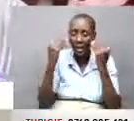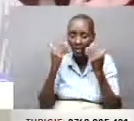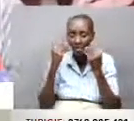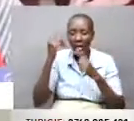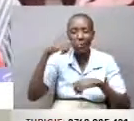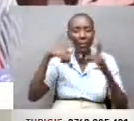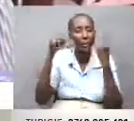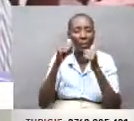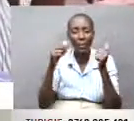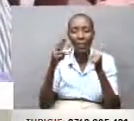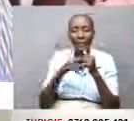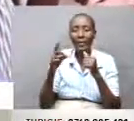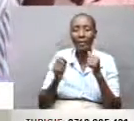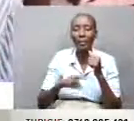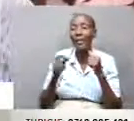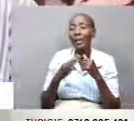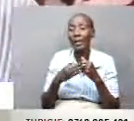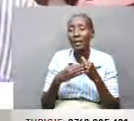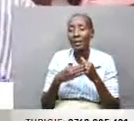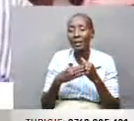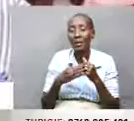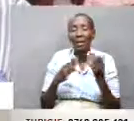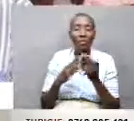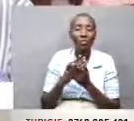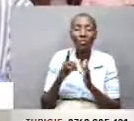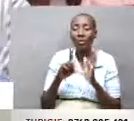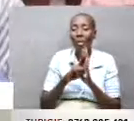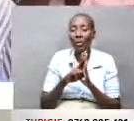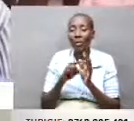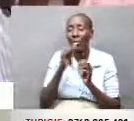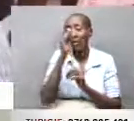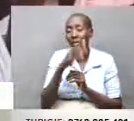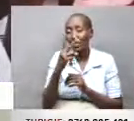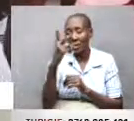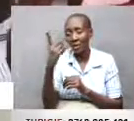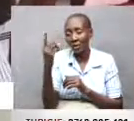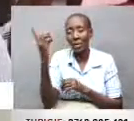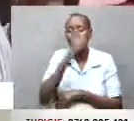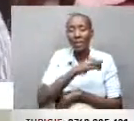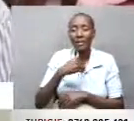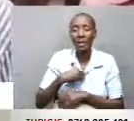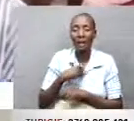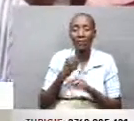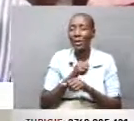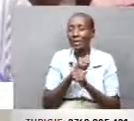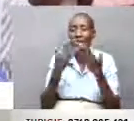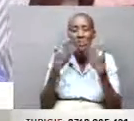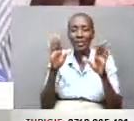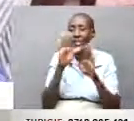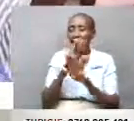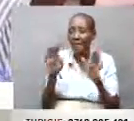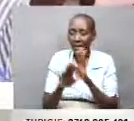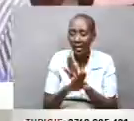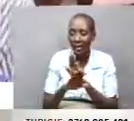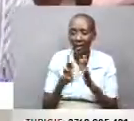uliopita. Na kulingana na sheria, spika ako na siku 21 ya kumaliza hii kazi na iishe mara moja, tufanye